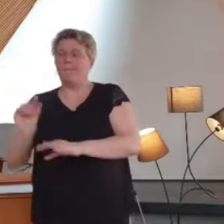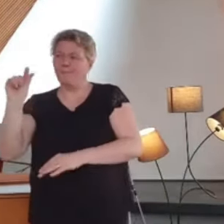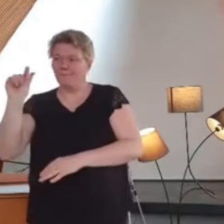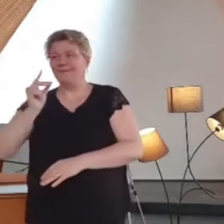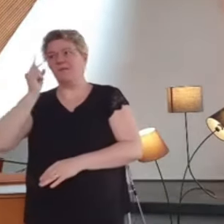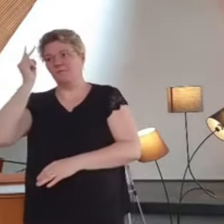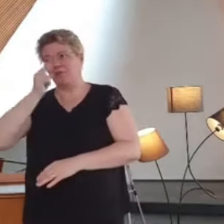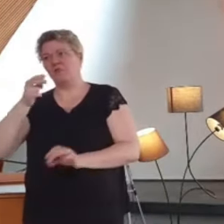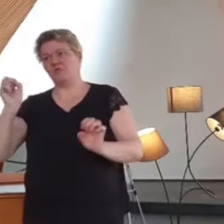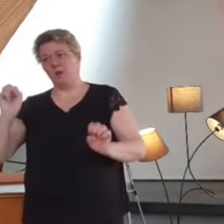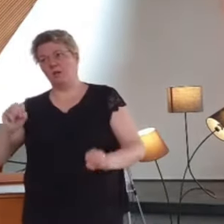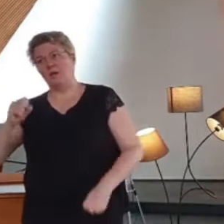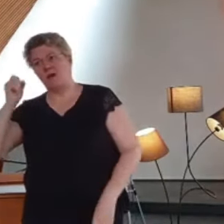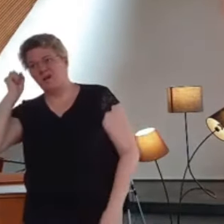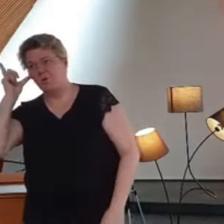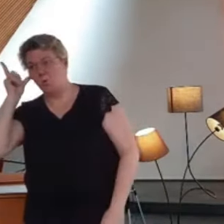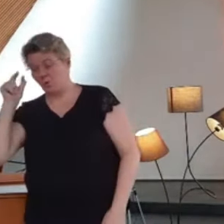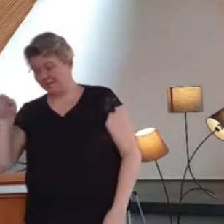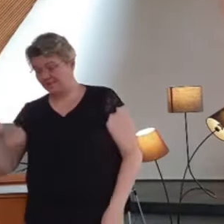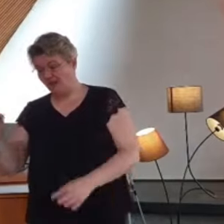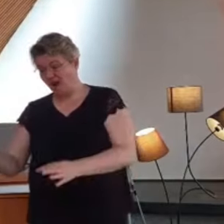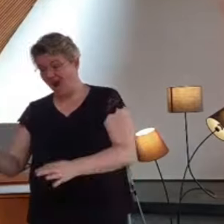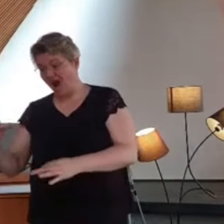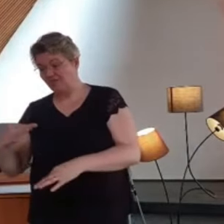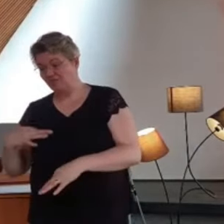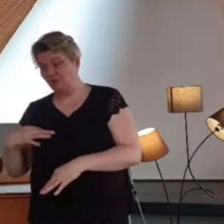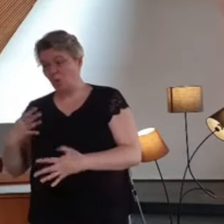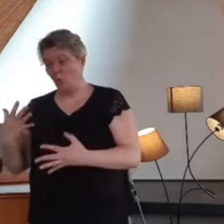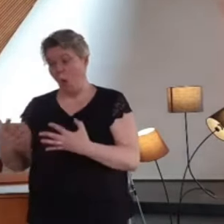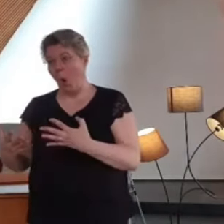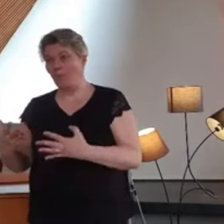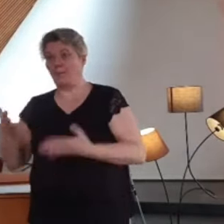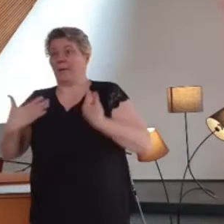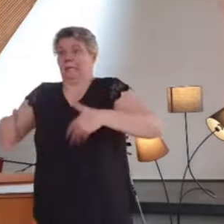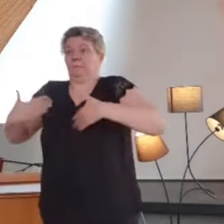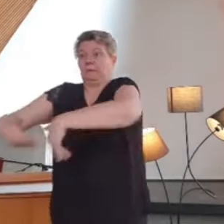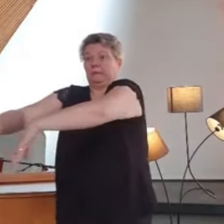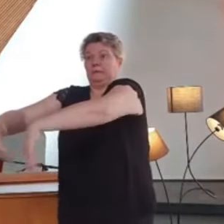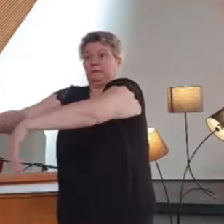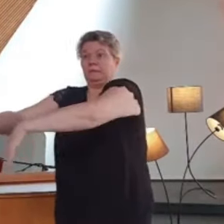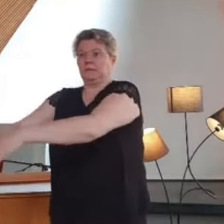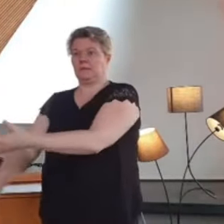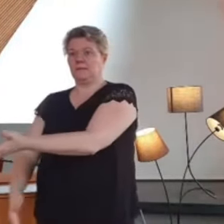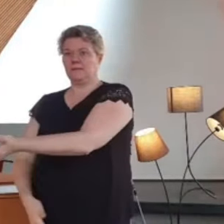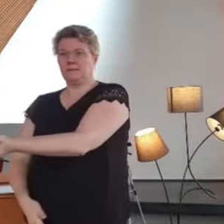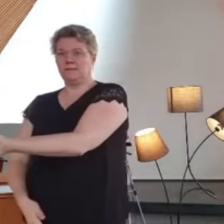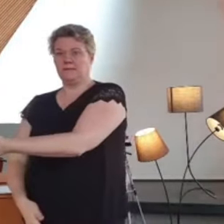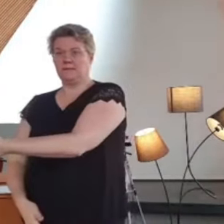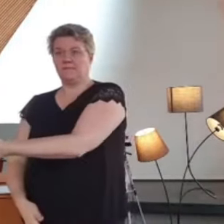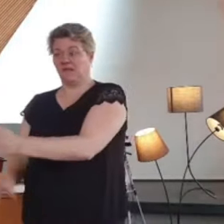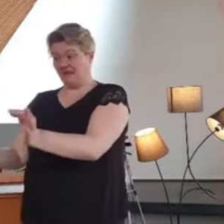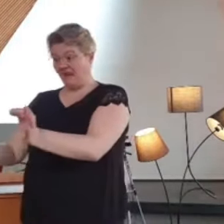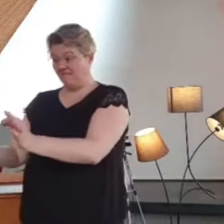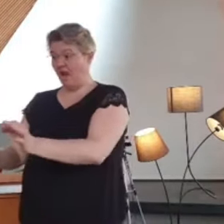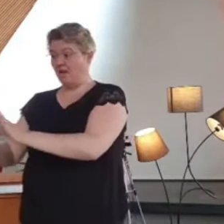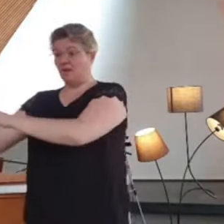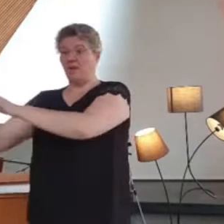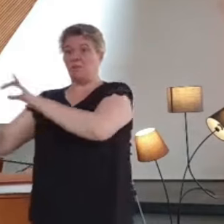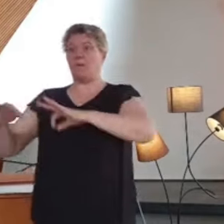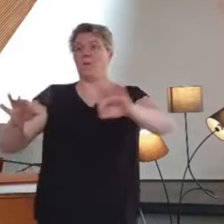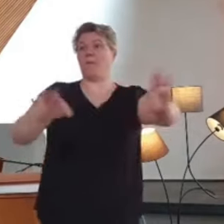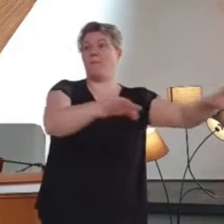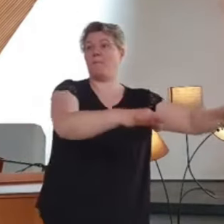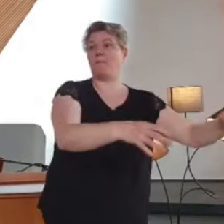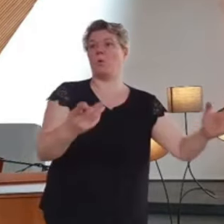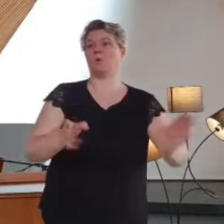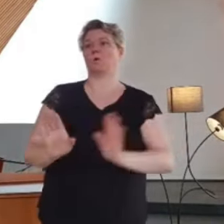einen klugen Gedanken in sich, weil man nämlich nicht wusste, wo kommt das her? Oder ist das ansteckend? Ist das gefährlich? Also da